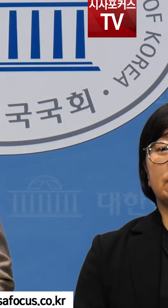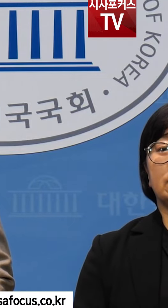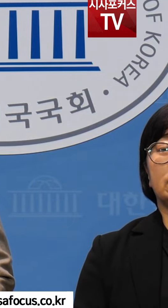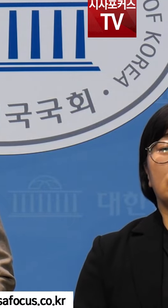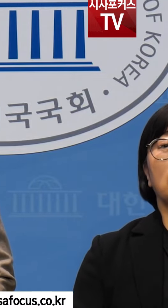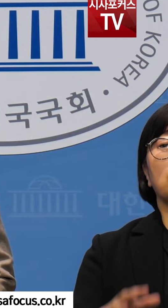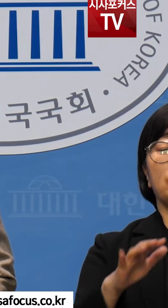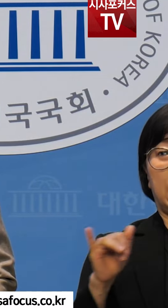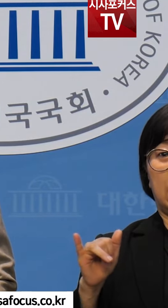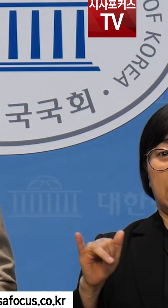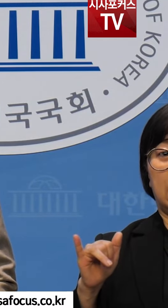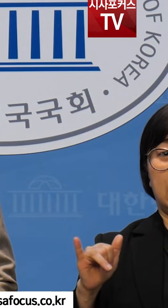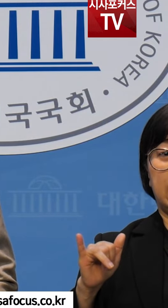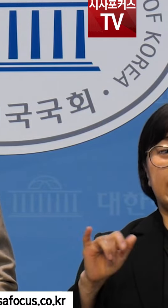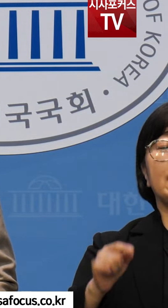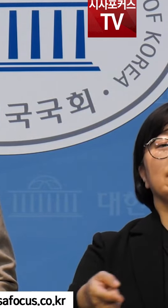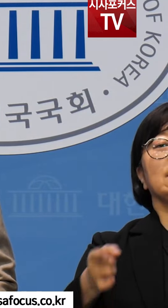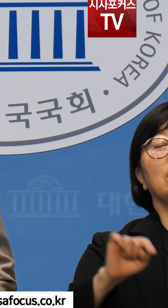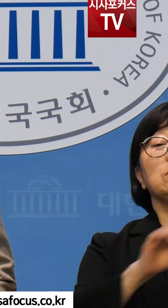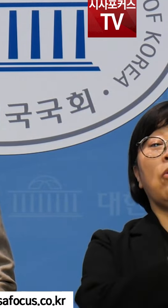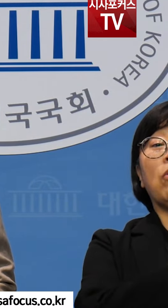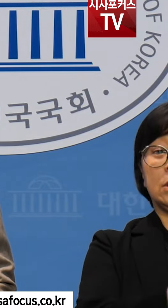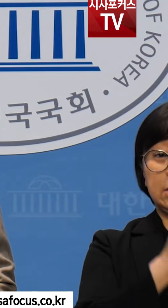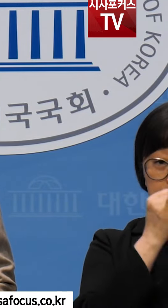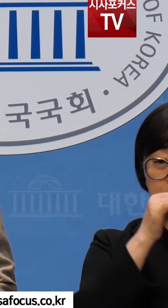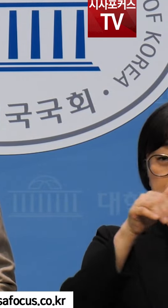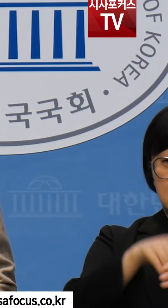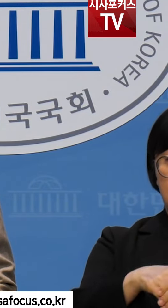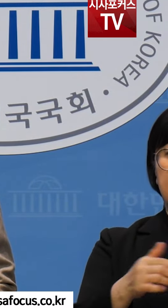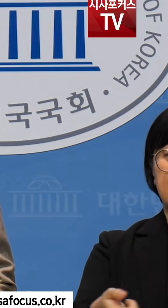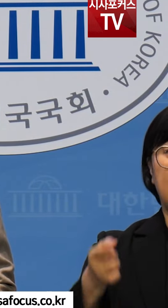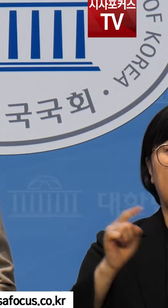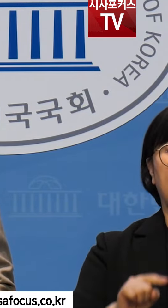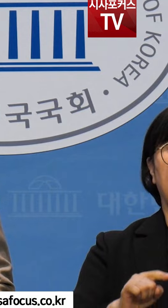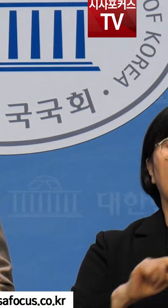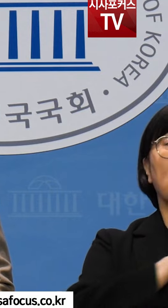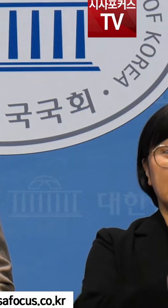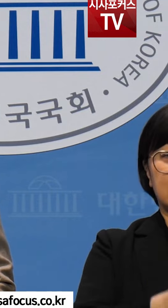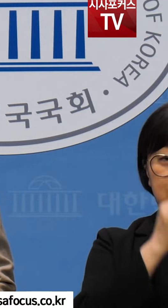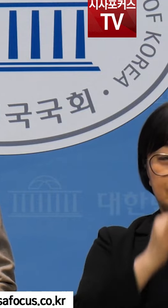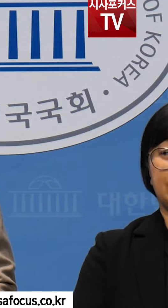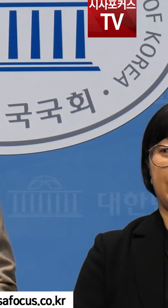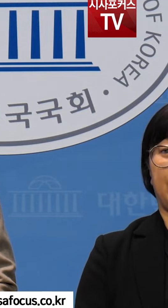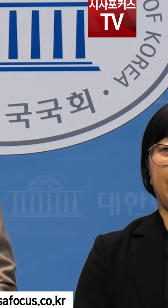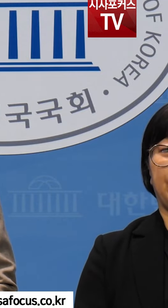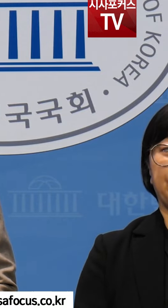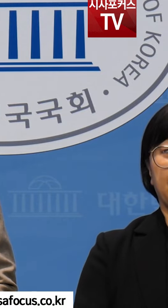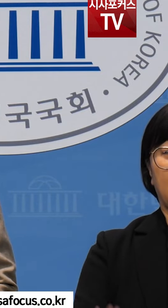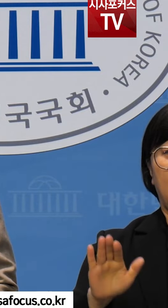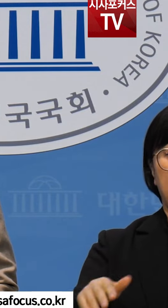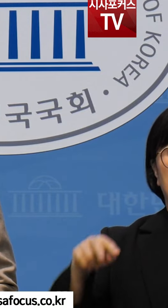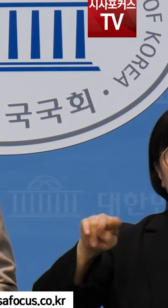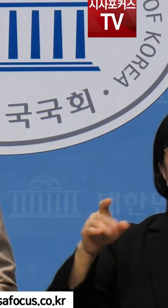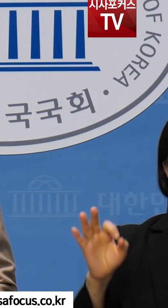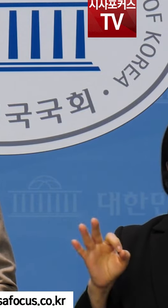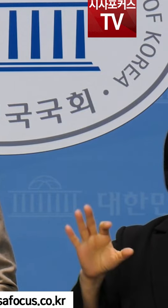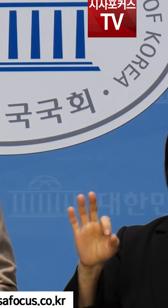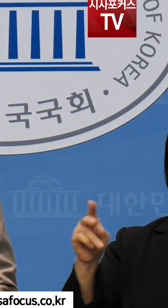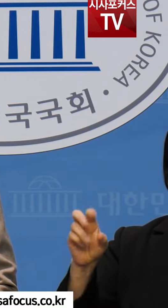일단은 국민은 참정권이 있고 또 이렇게 선거에 참여할 권리가 있습니다. 이번에 송영길